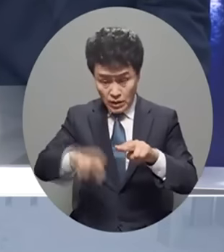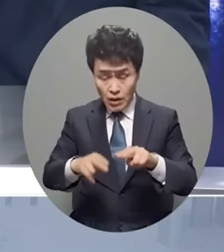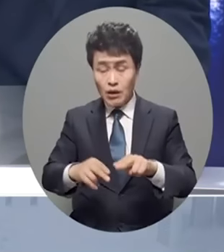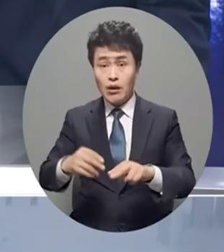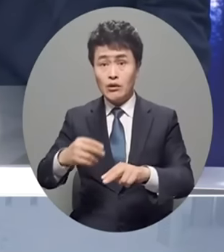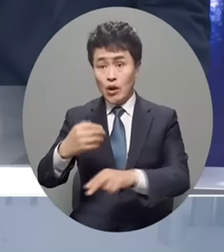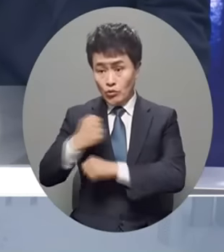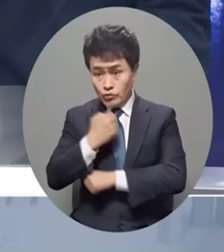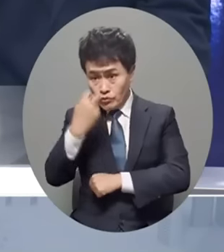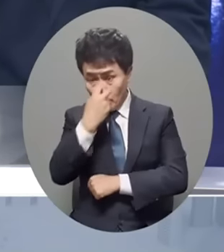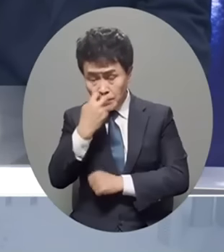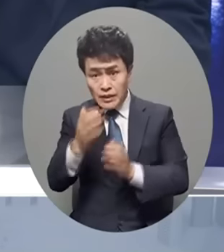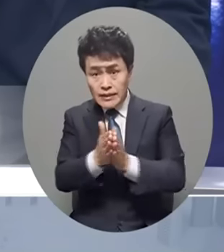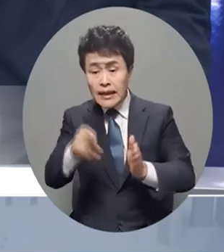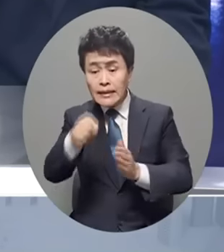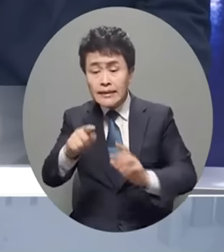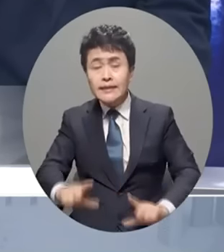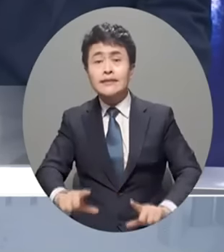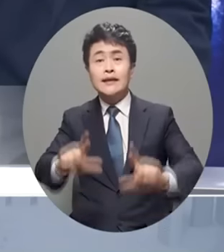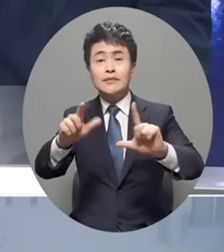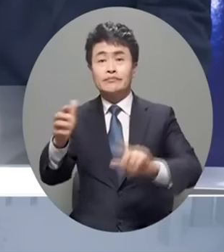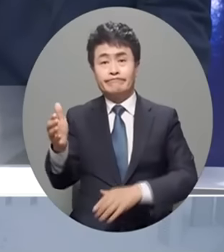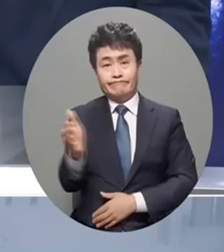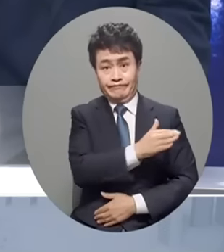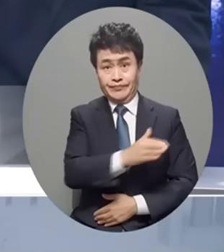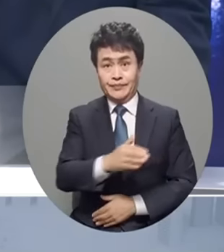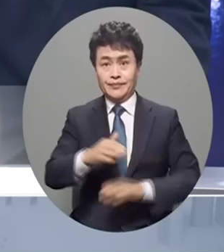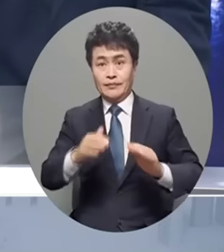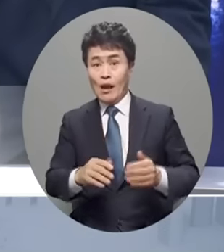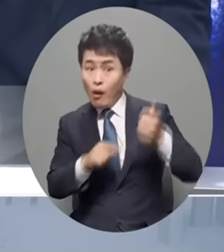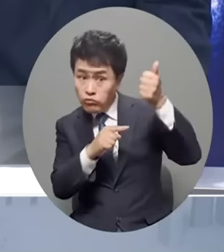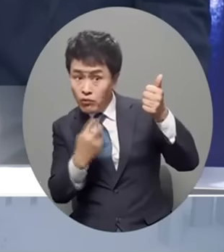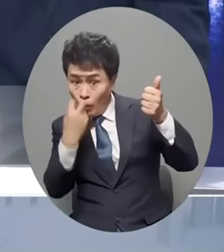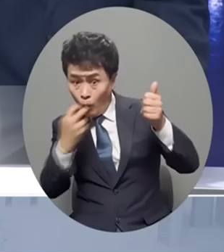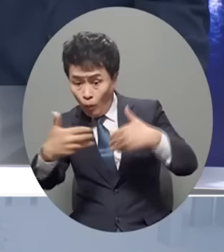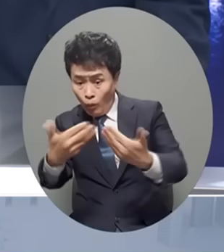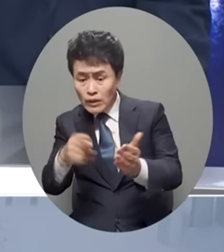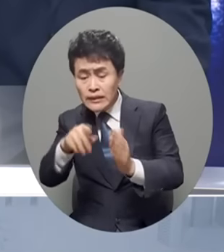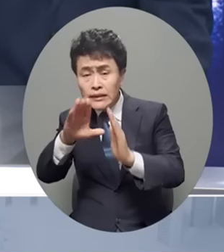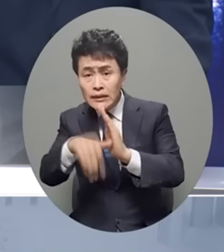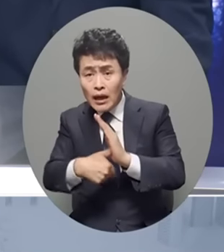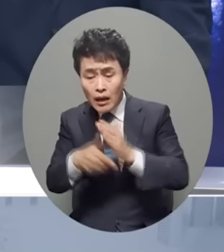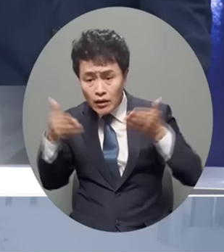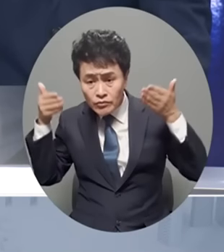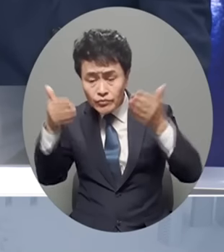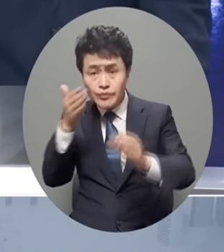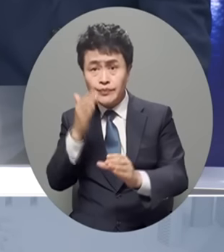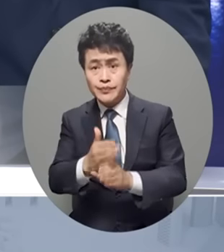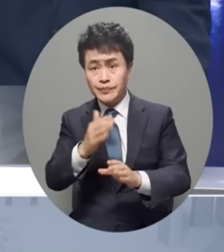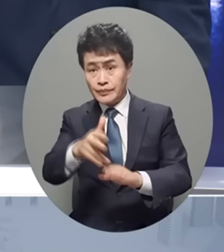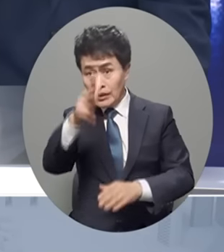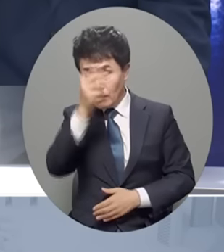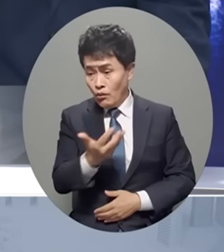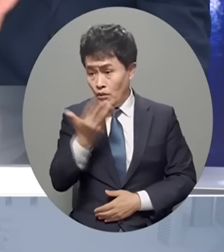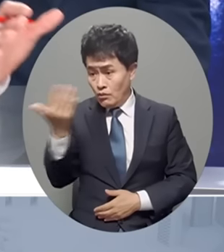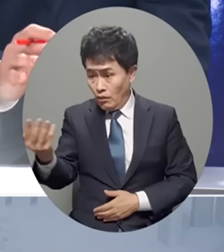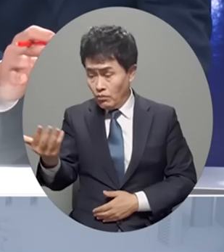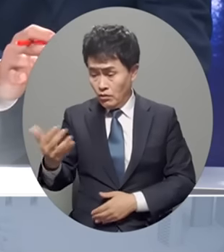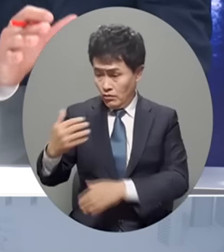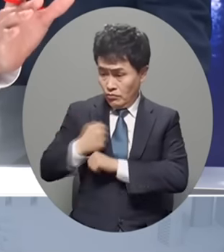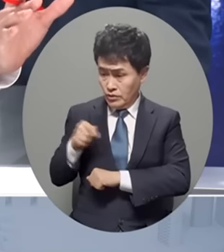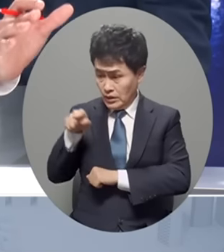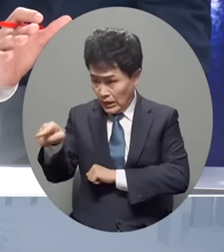군검찰의 수사가 시작된 날도 바로 이날입니다. 공수처 수사도 이날에 초점을 맞추고 있습니다. 경찰에 넘어간 자료를 군이